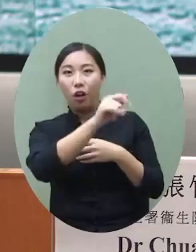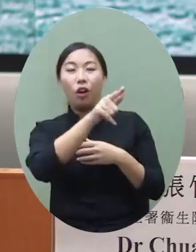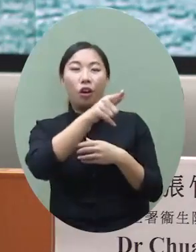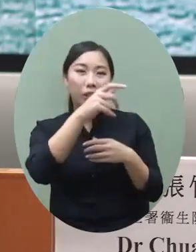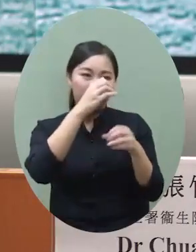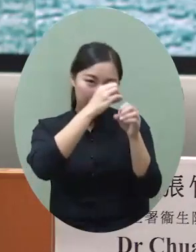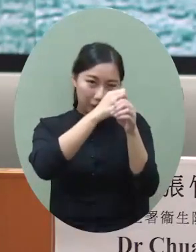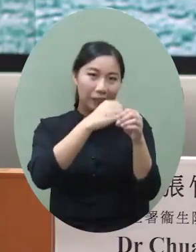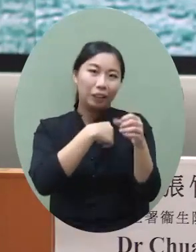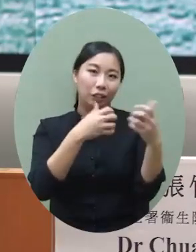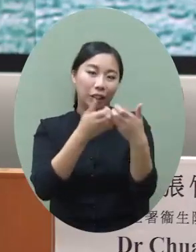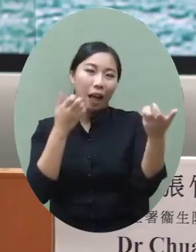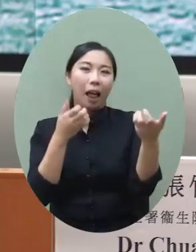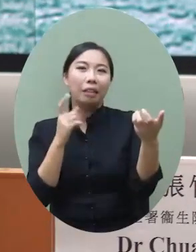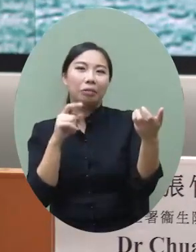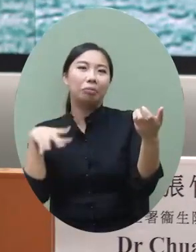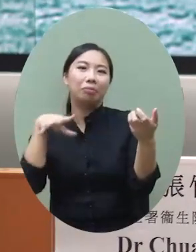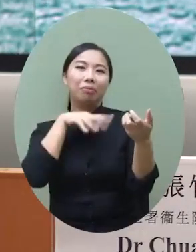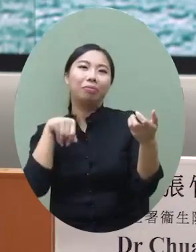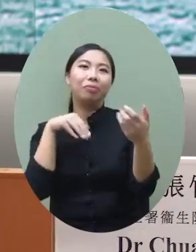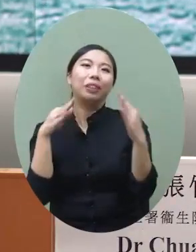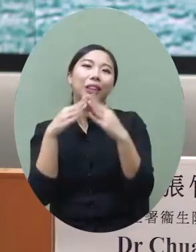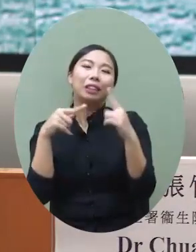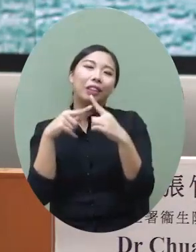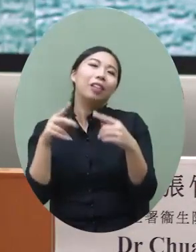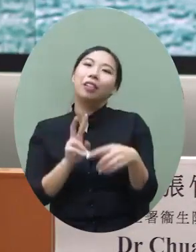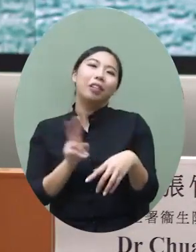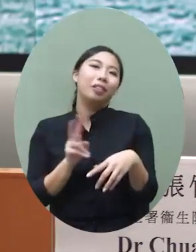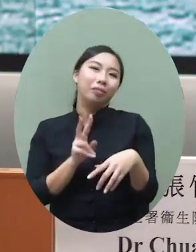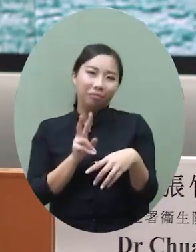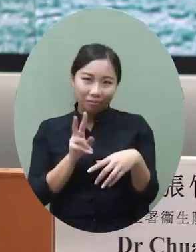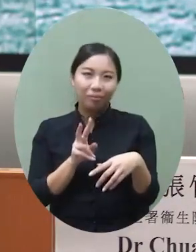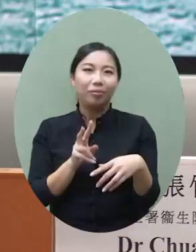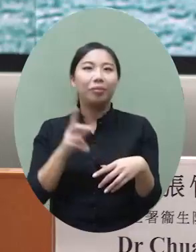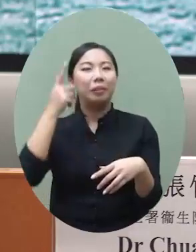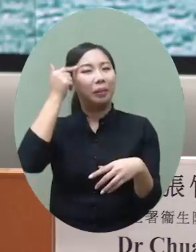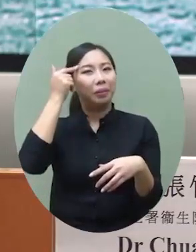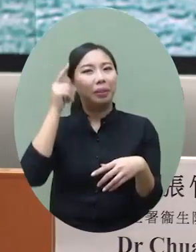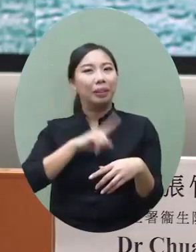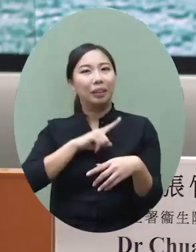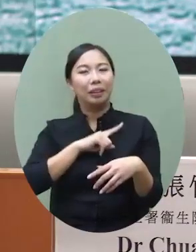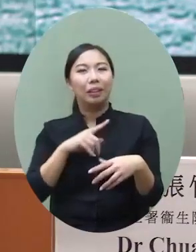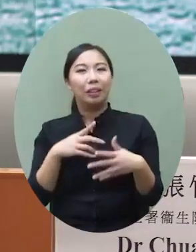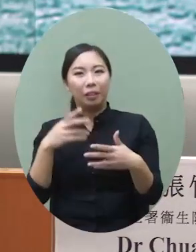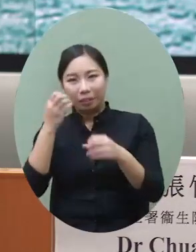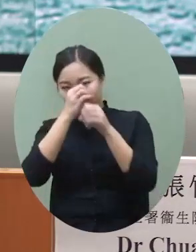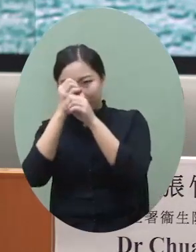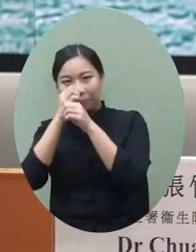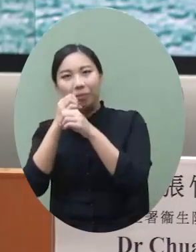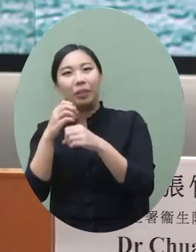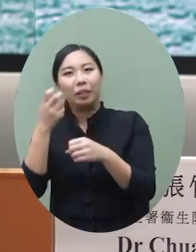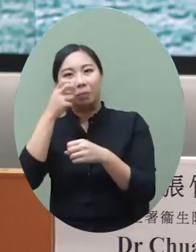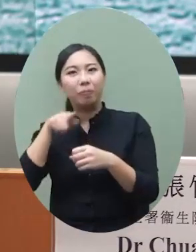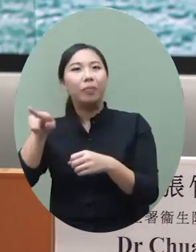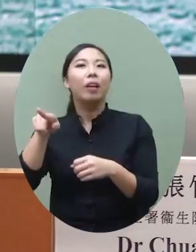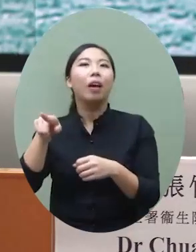即係我見其實好多其他而家嘅咁樣嘅屋企人咧，都會自己主動去做自己檢測嘅。咁我哋當然都會建議呢個